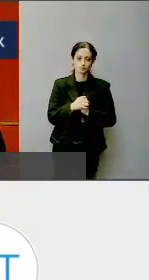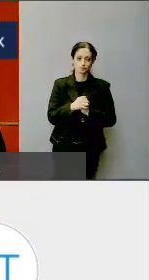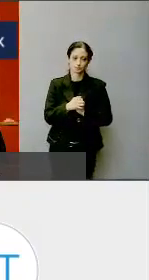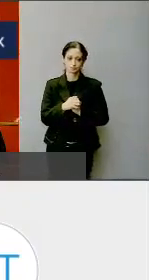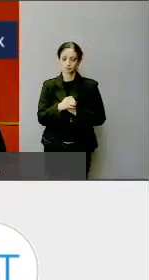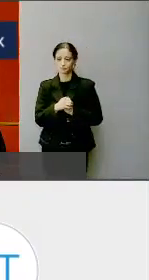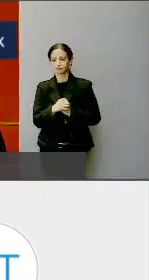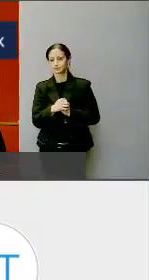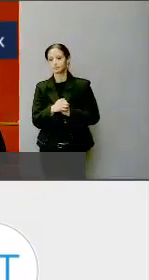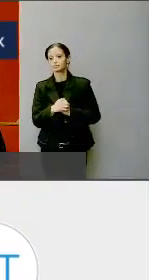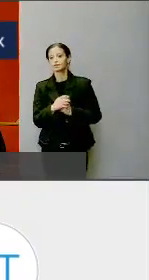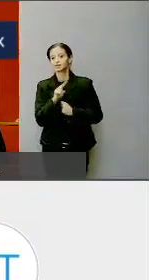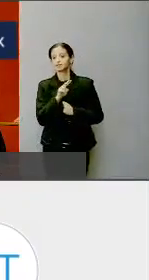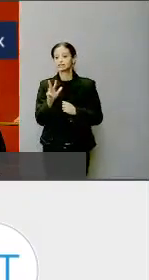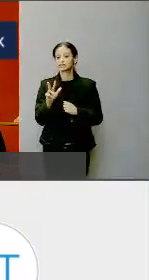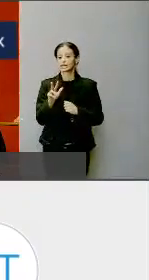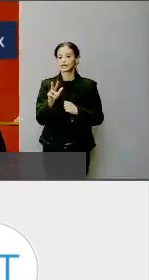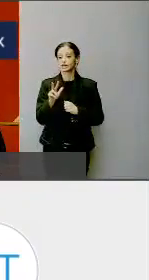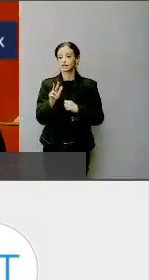23